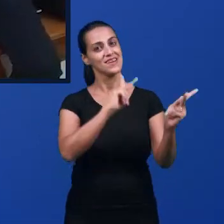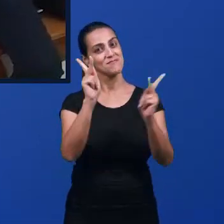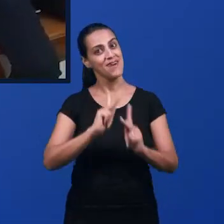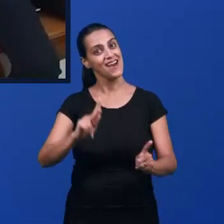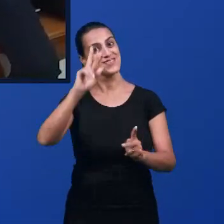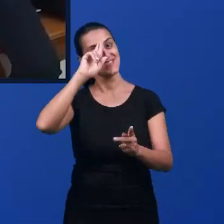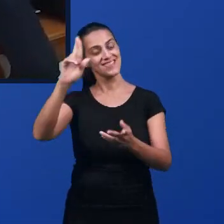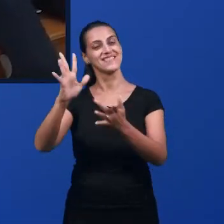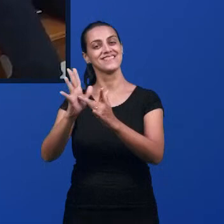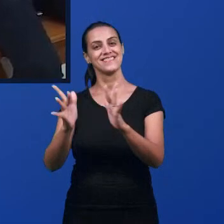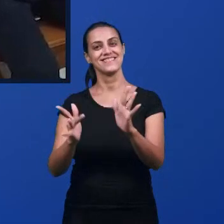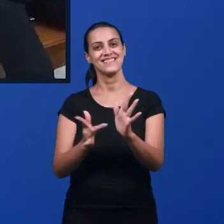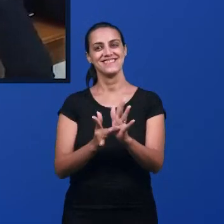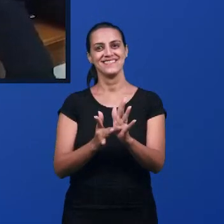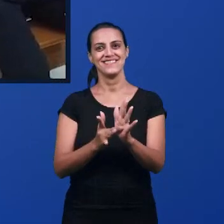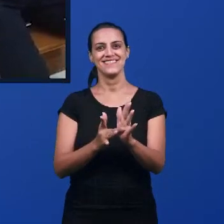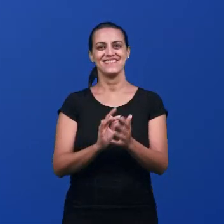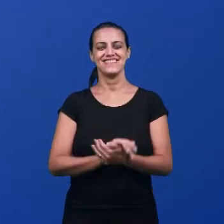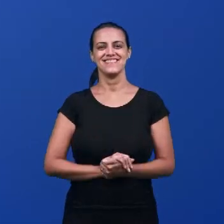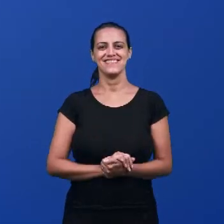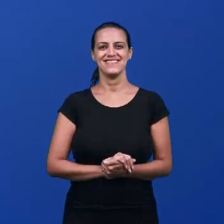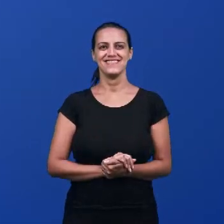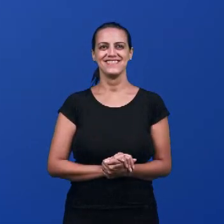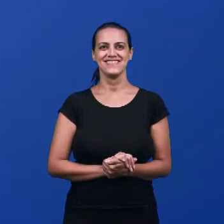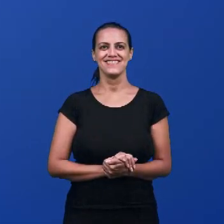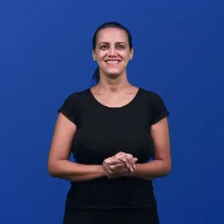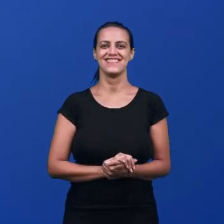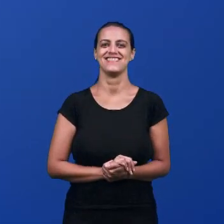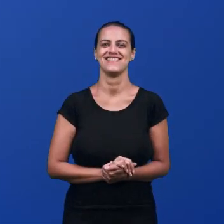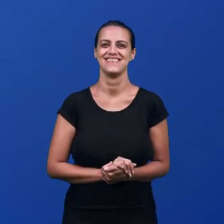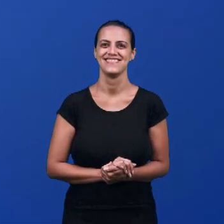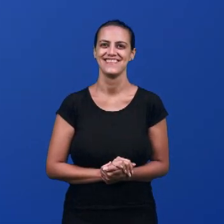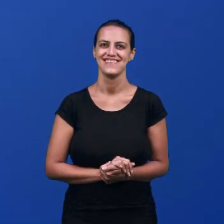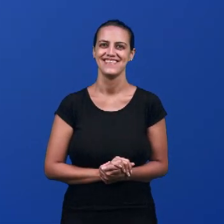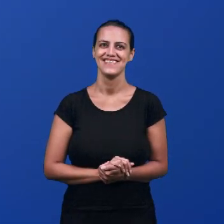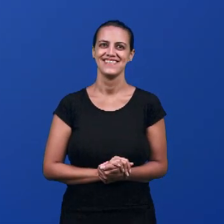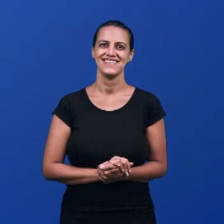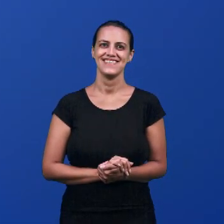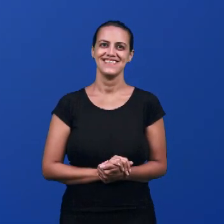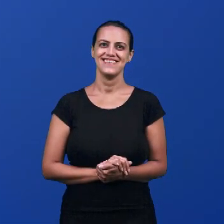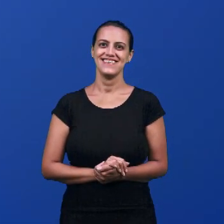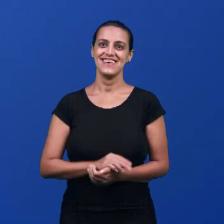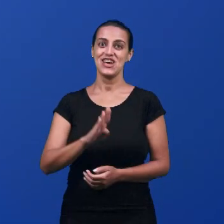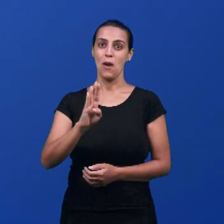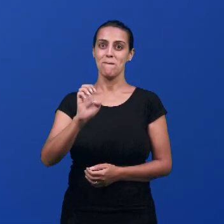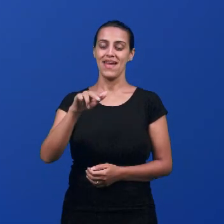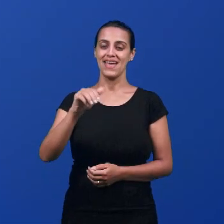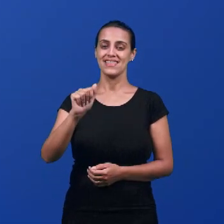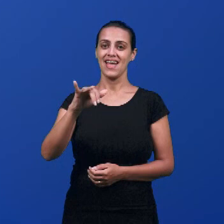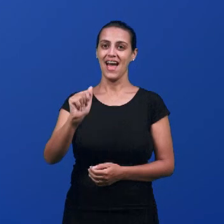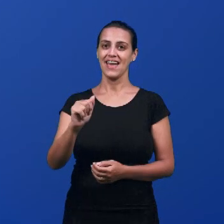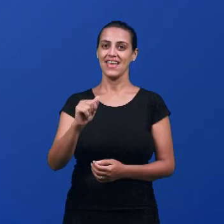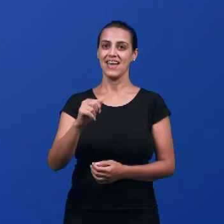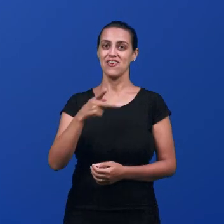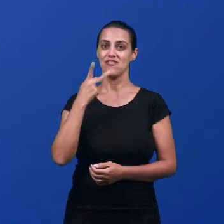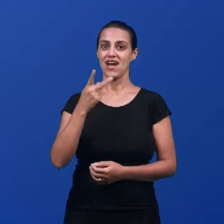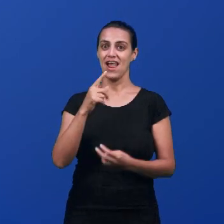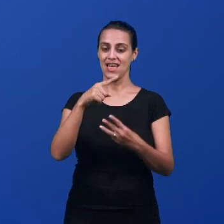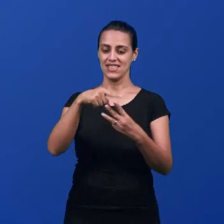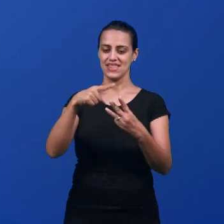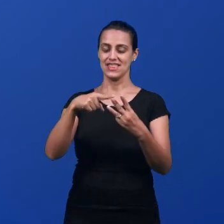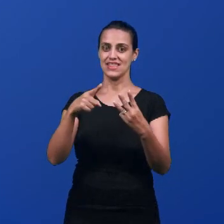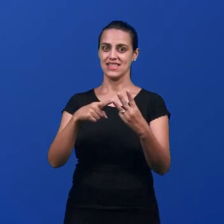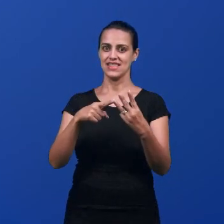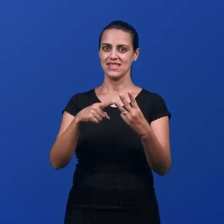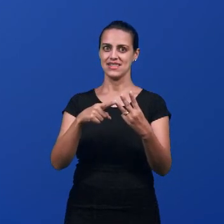La paix du Seigneur, mes frères. Benai va contribuer avec 3 noms des apôtres. C'est